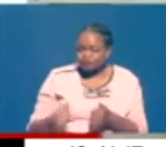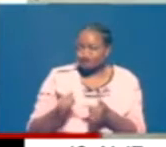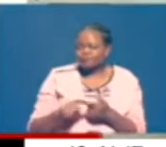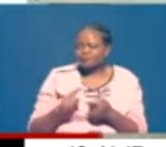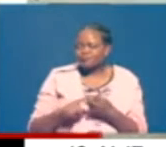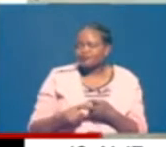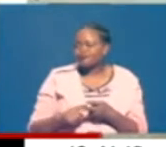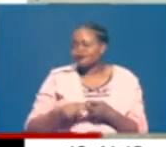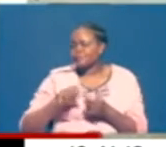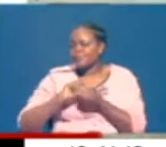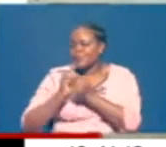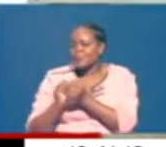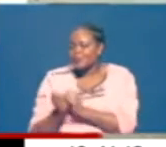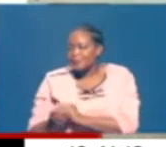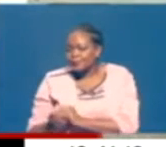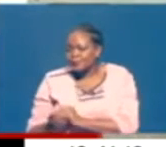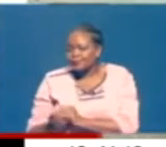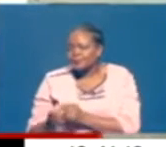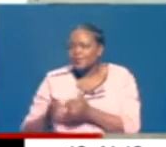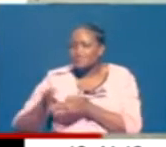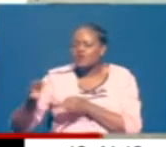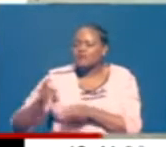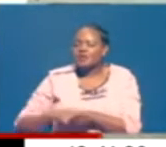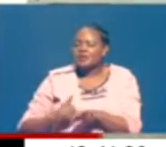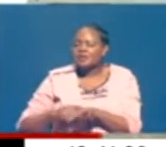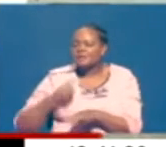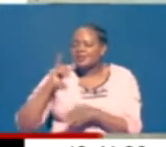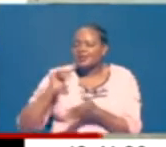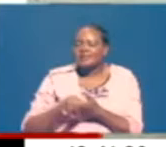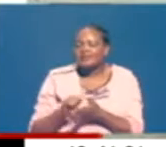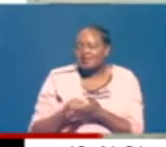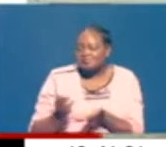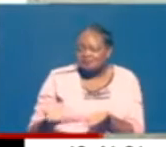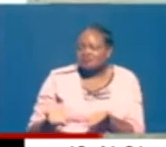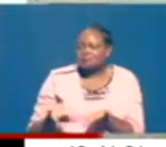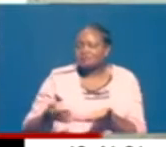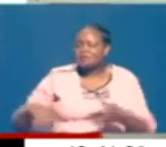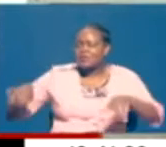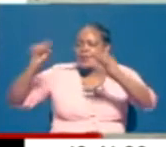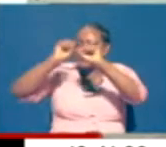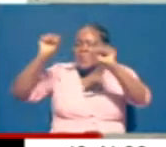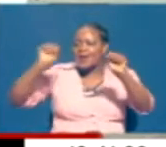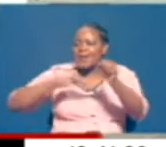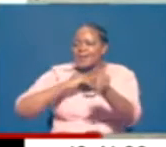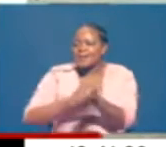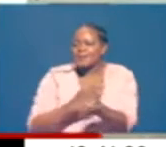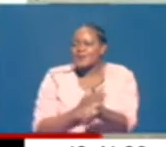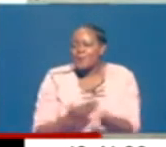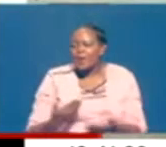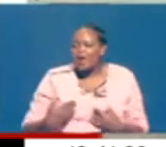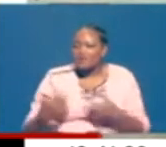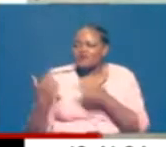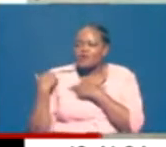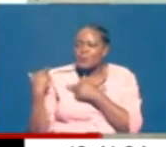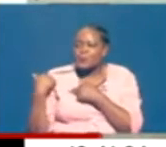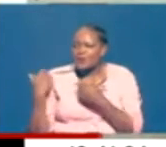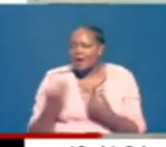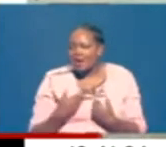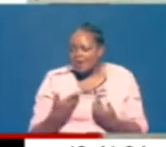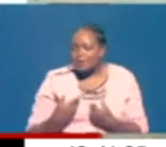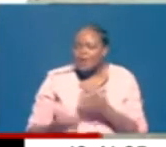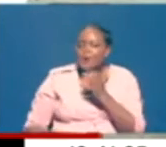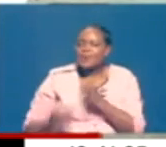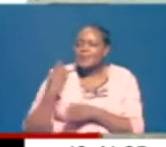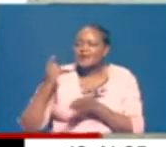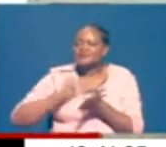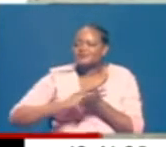zile amendment na extension of time, wakasema na hiyo na rais ana hiyo uwezo, ana hiyo jukumu ya ku set up